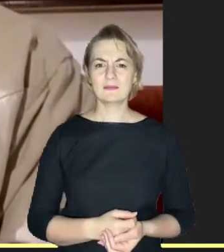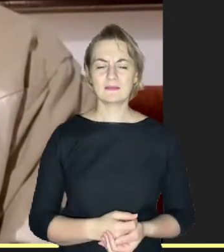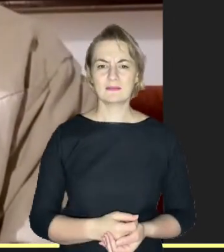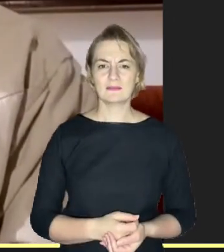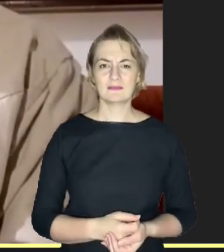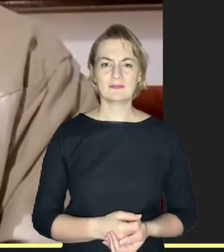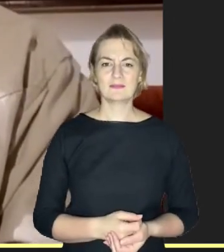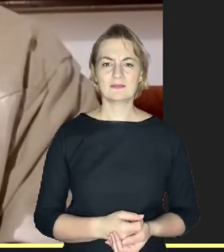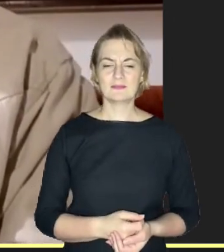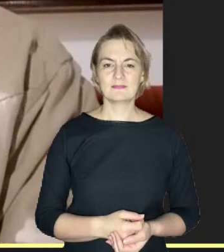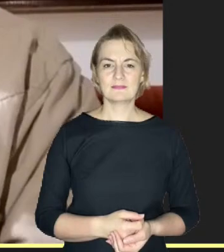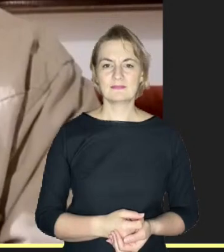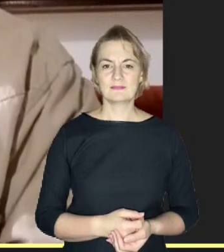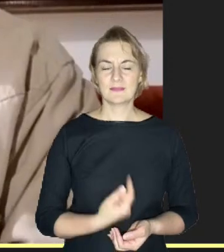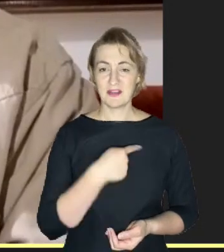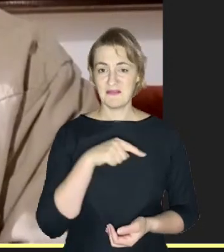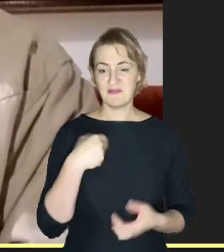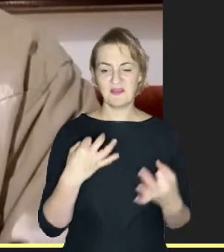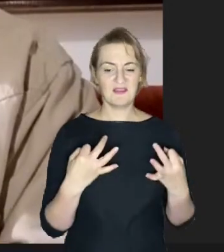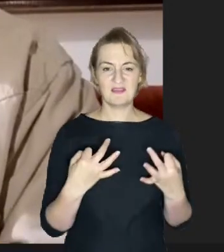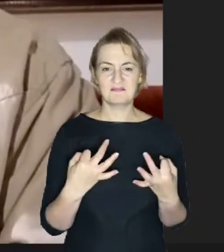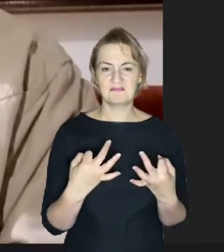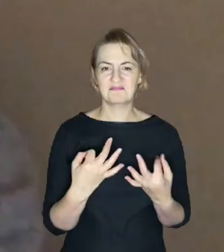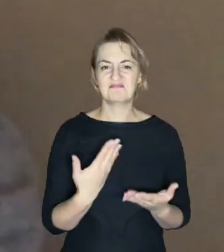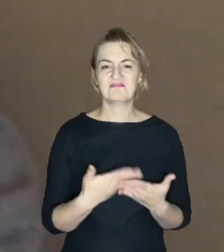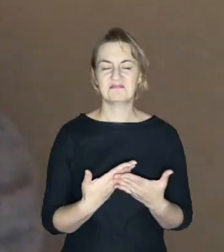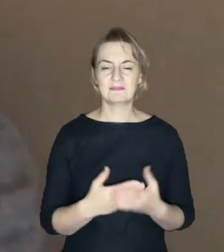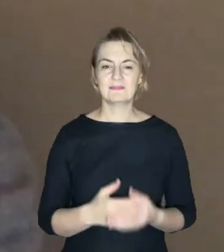jesteśmy w tej pozycji? No,